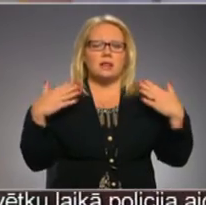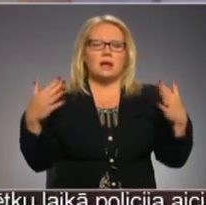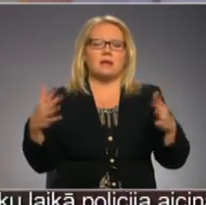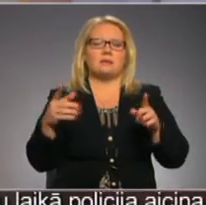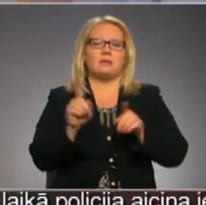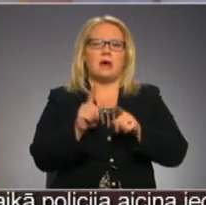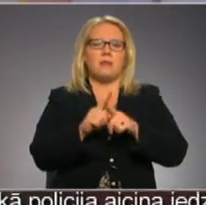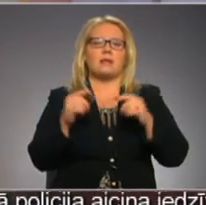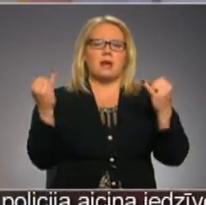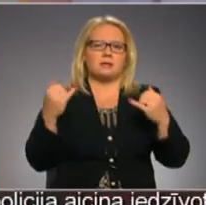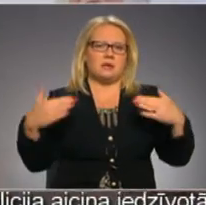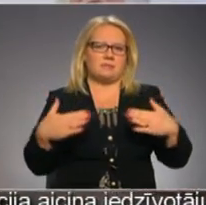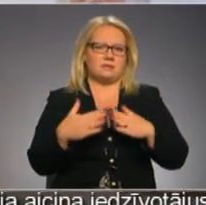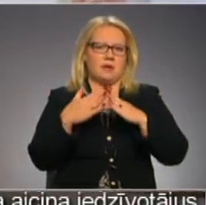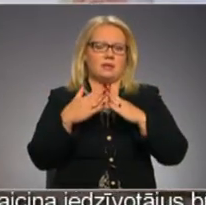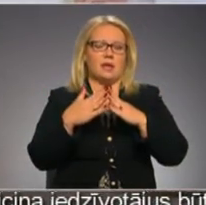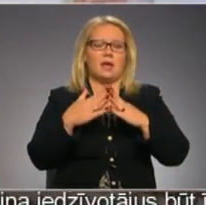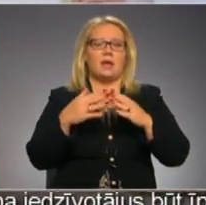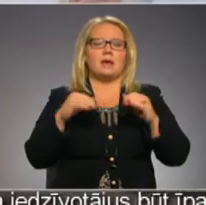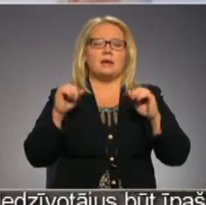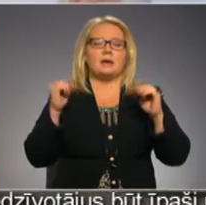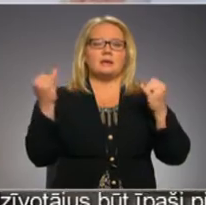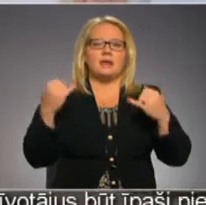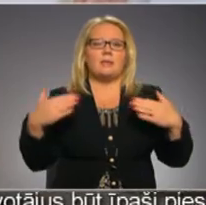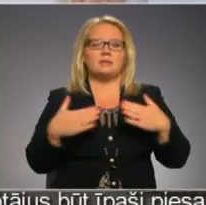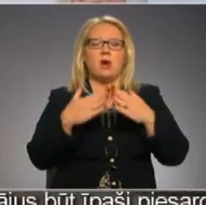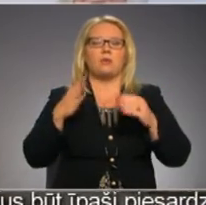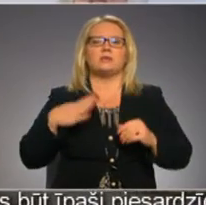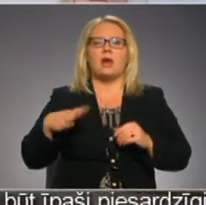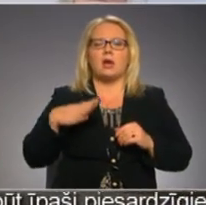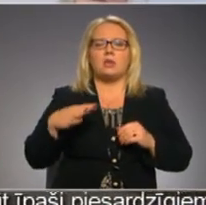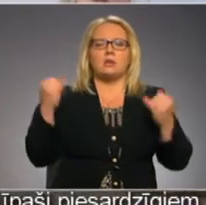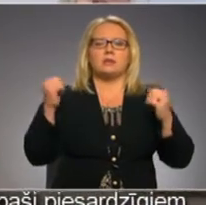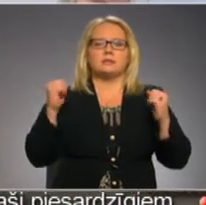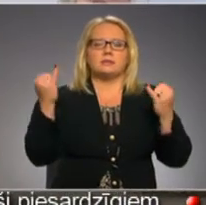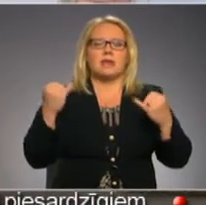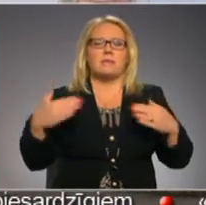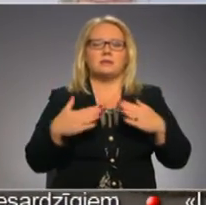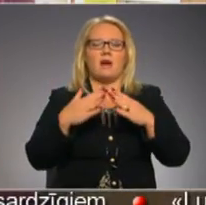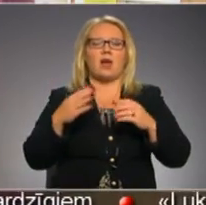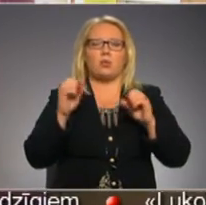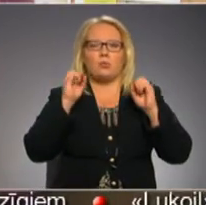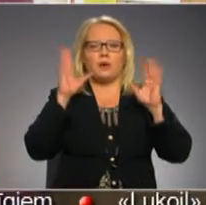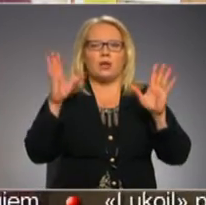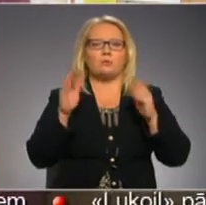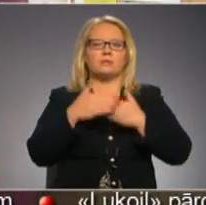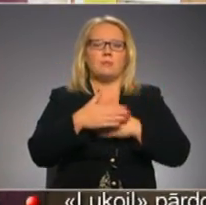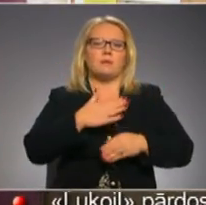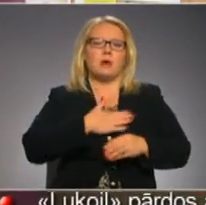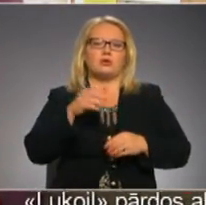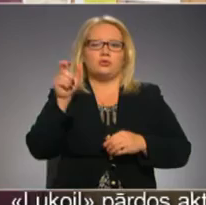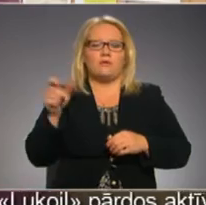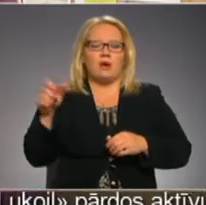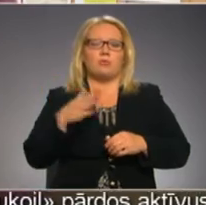tāpat kā Ziemassvētki. Ziemas saulgriežus sagaidot šķiet, ka Ziemassvētku brīnums slēpjas pašos cilvēkos, mūsu sirdīs